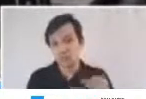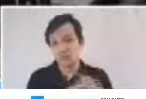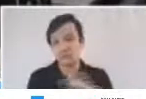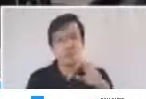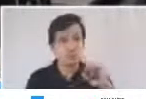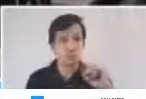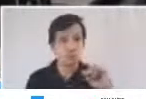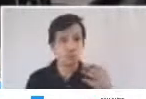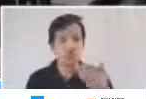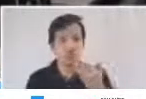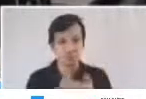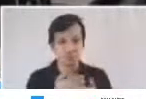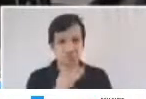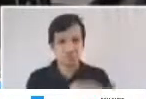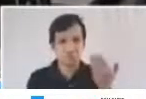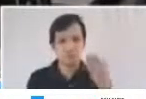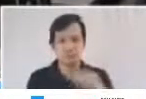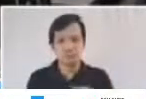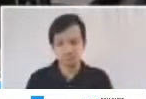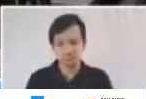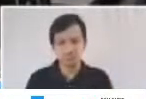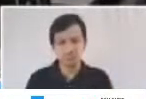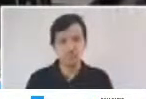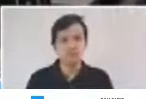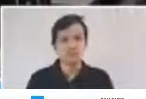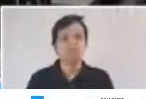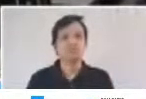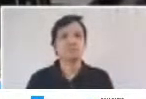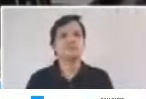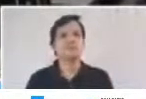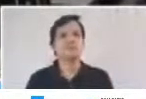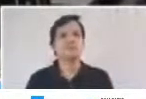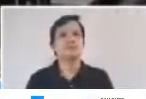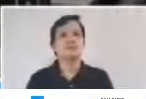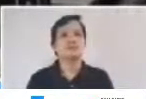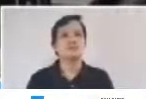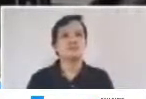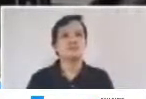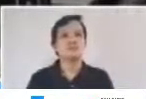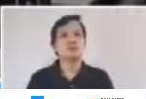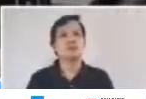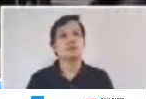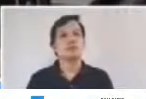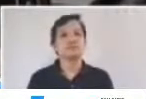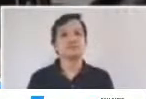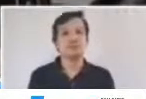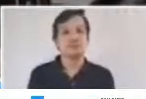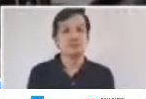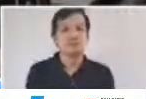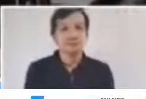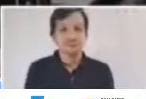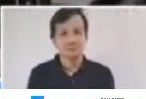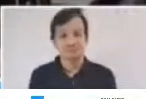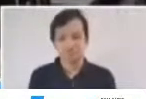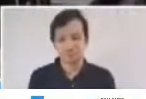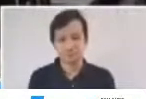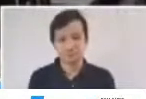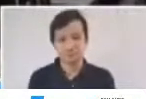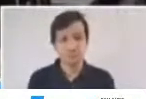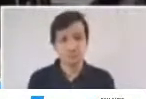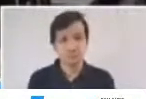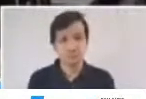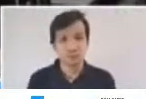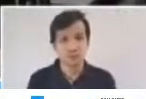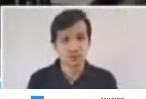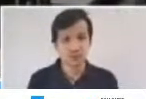natin in-address ang mga problemang ito sa pamamagitan ng inyong bagong platform, itong COVID Kaya Information